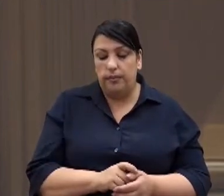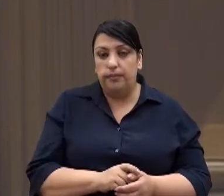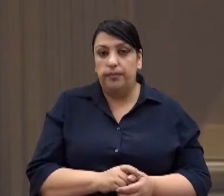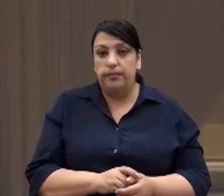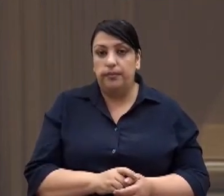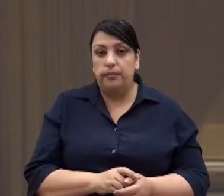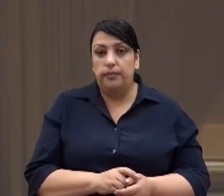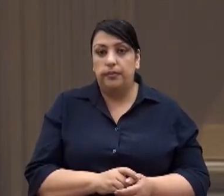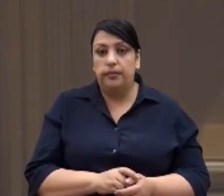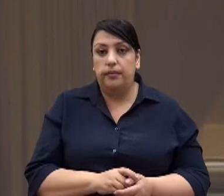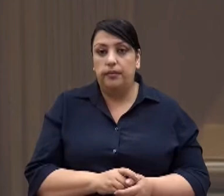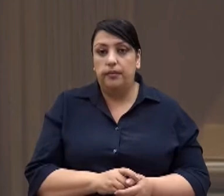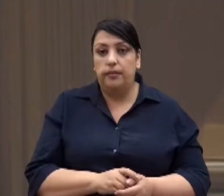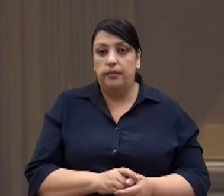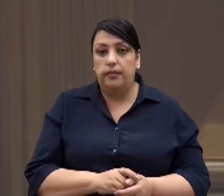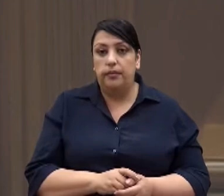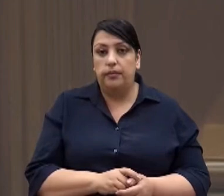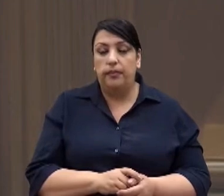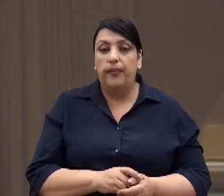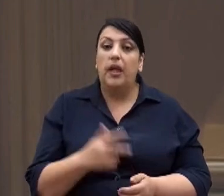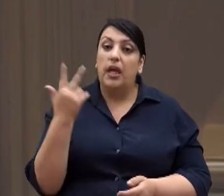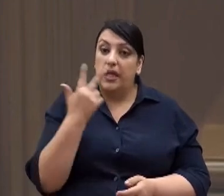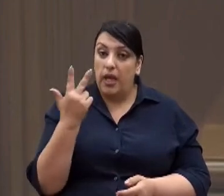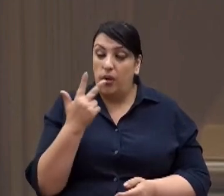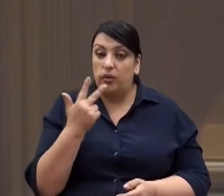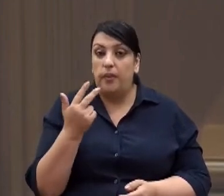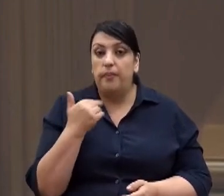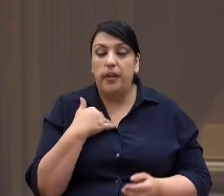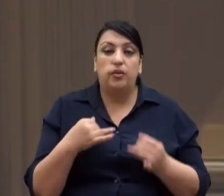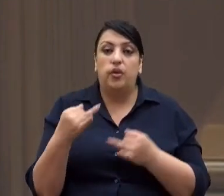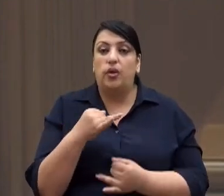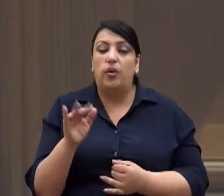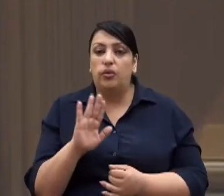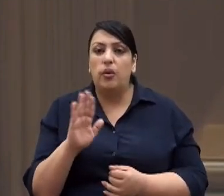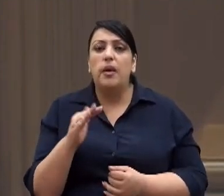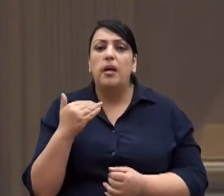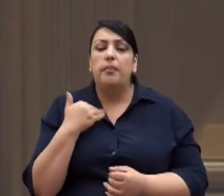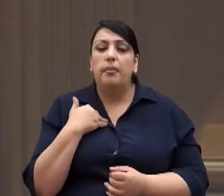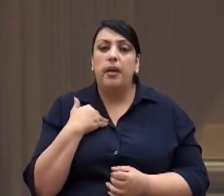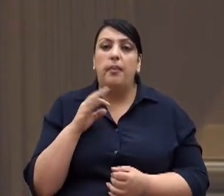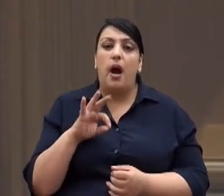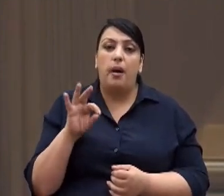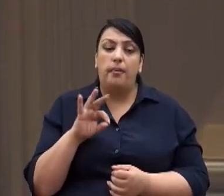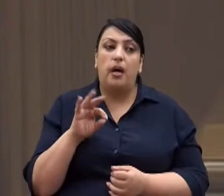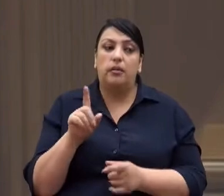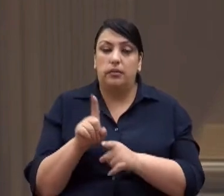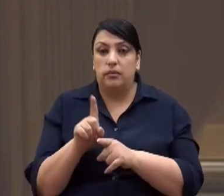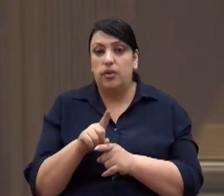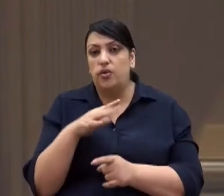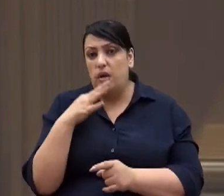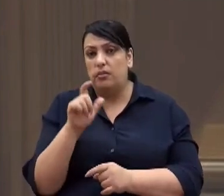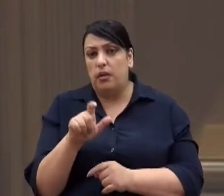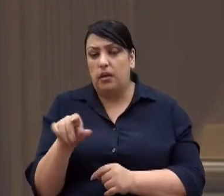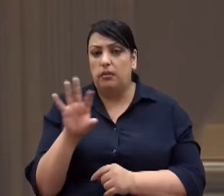Երրորդը, մենք այստեղ գրեթե չենք խոսում ինձ համար, և կարծում ձեզնից գոնը շատերի